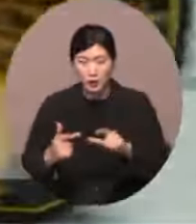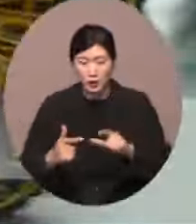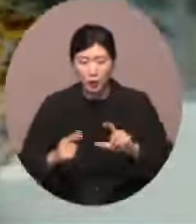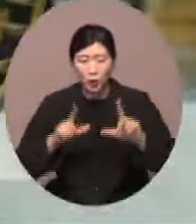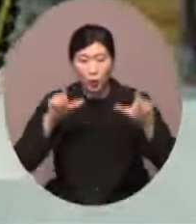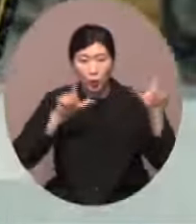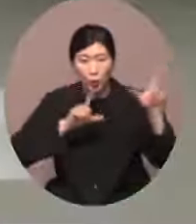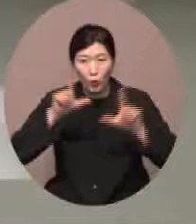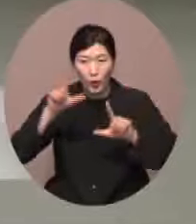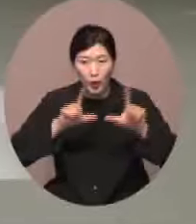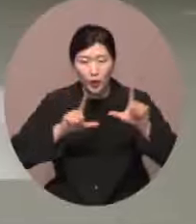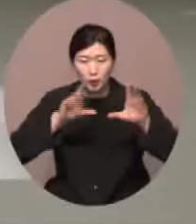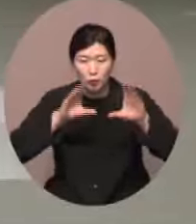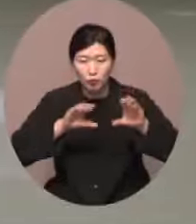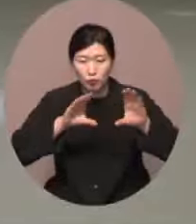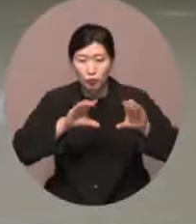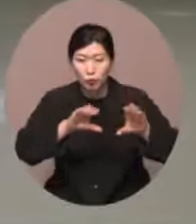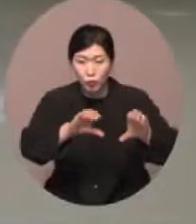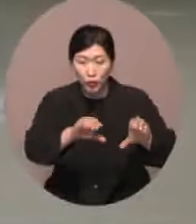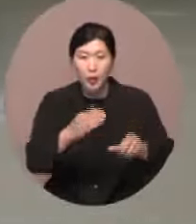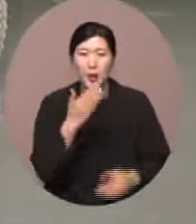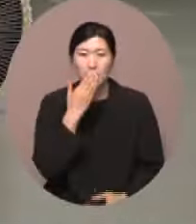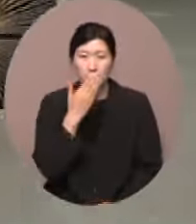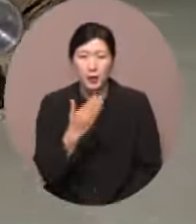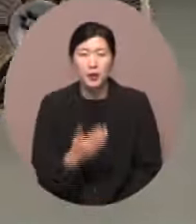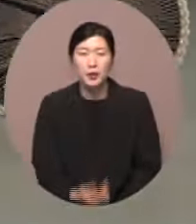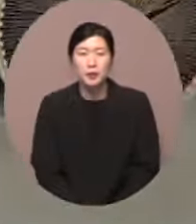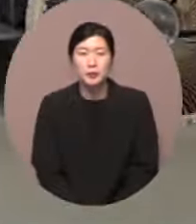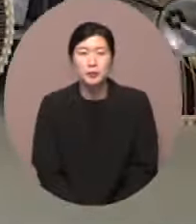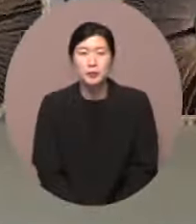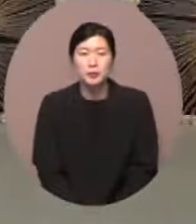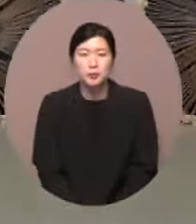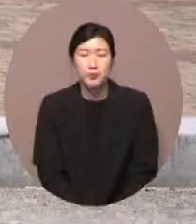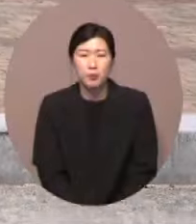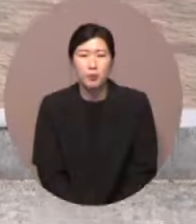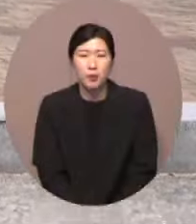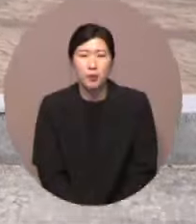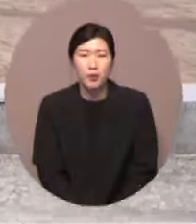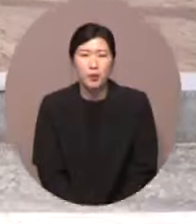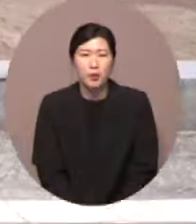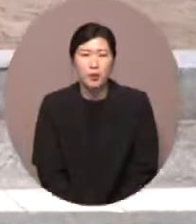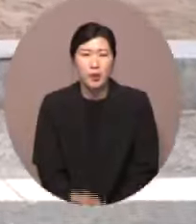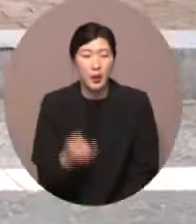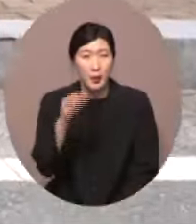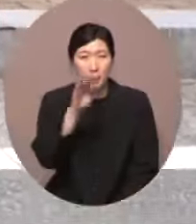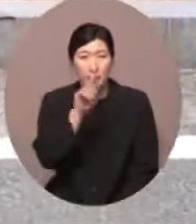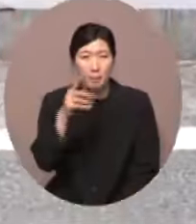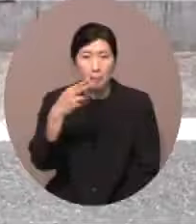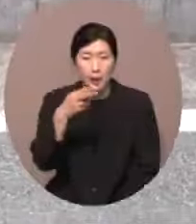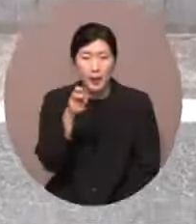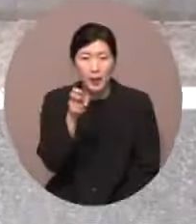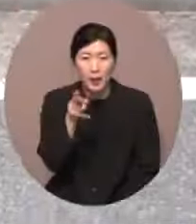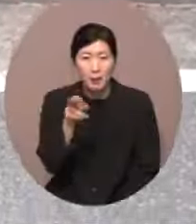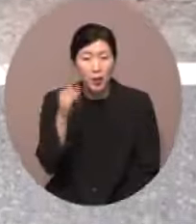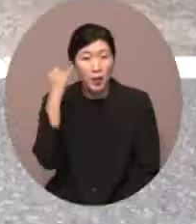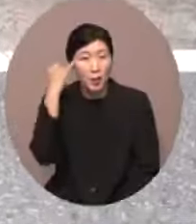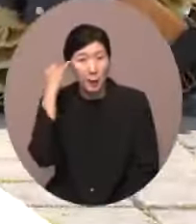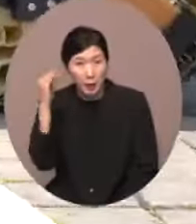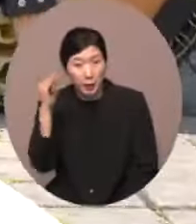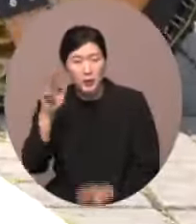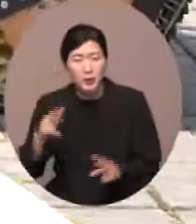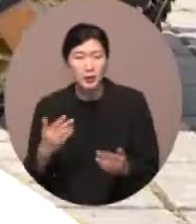장애물까지 극복할 수 있는 성능까지 현재 구현했습니다 인류 역사를 바꿨던 발명 바퀴가 다시 새롭게